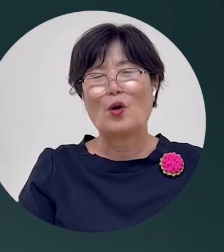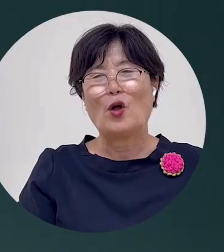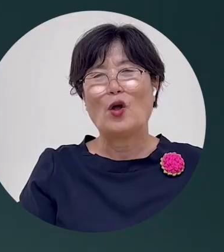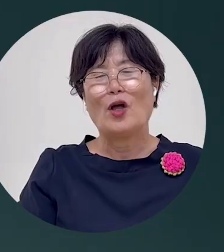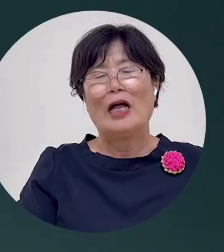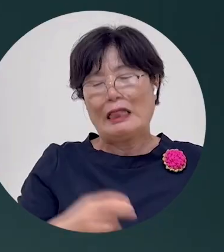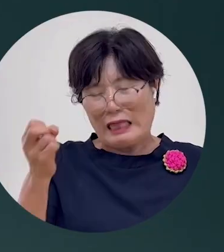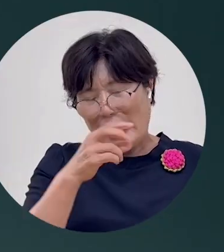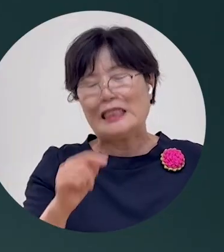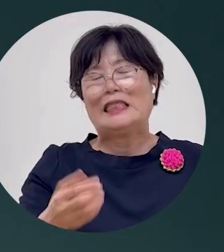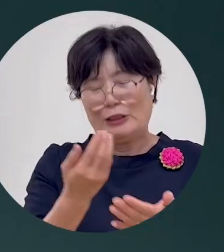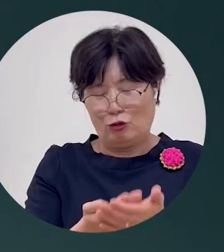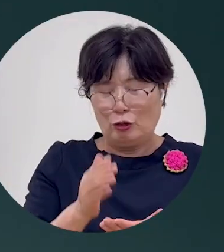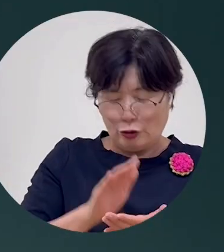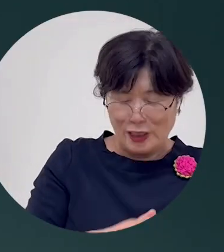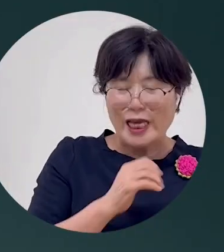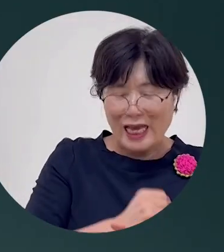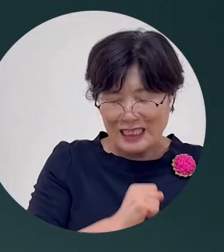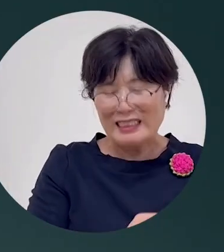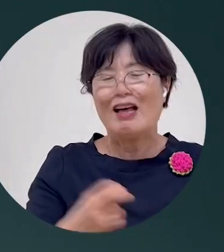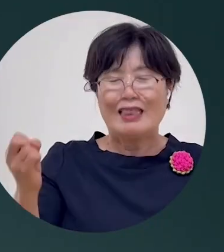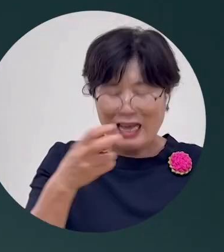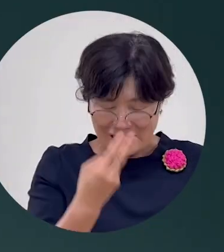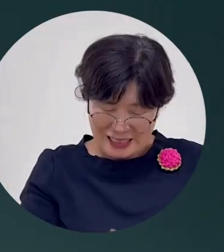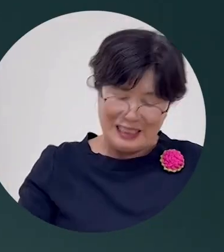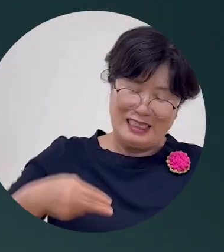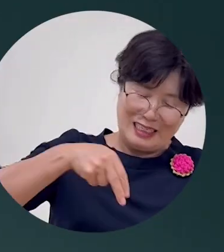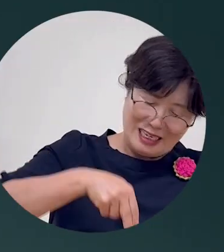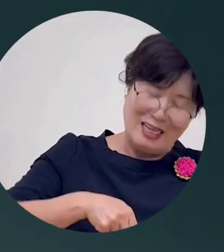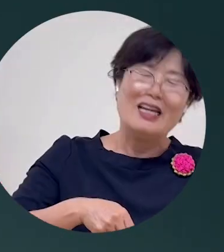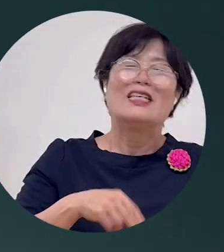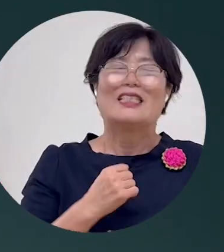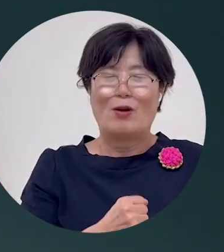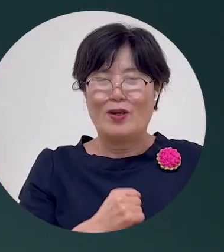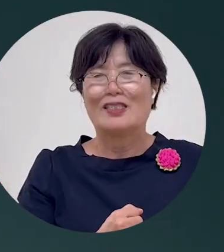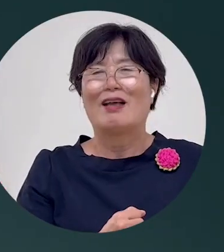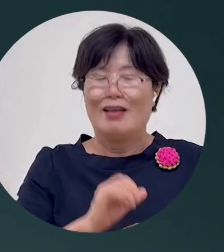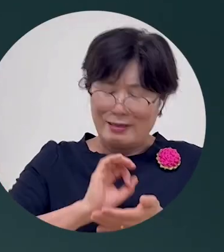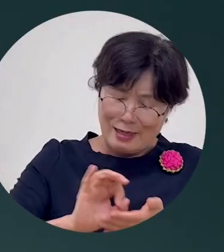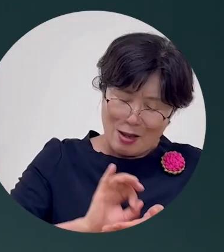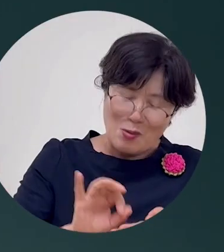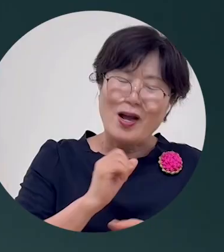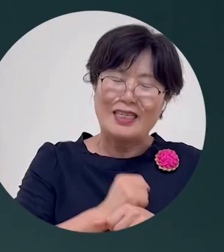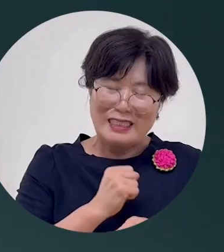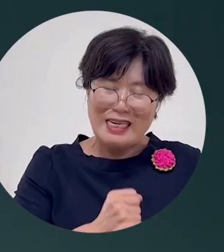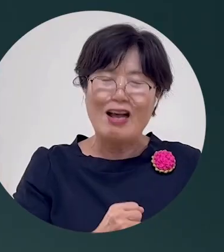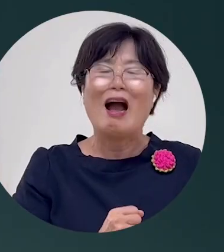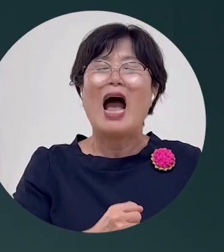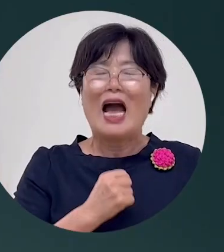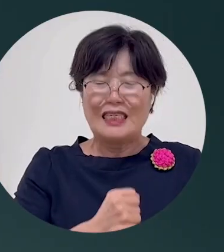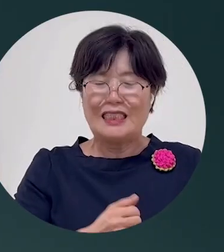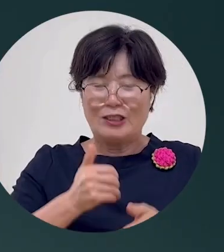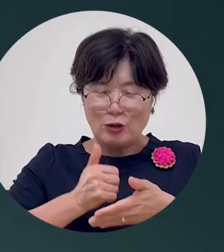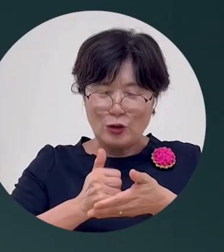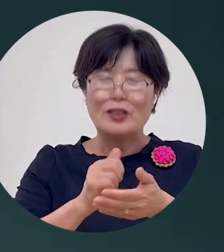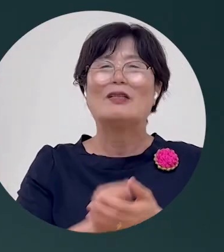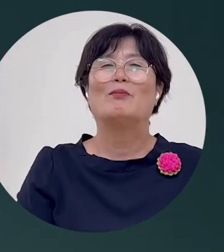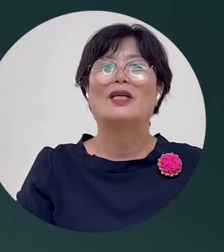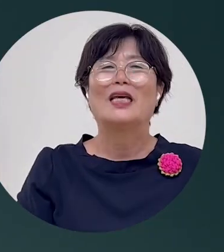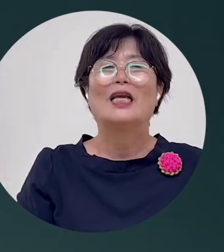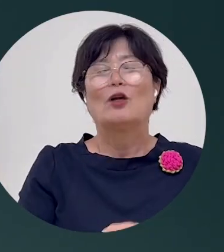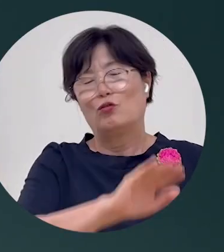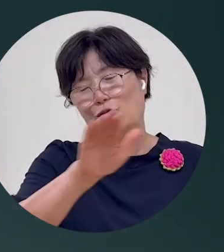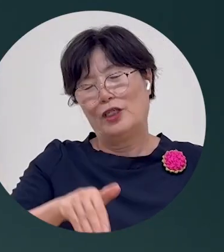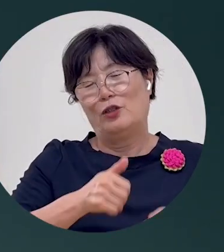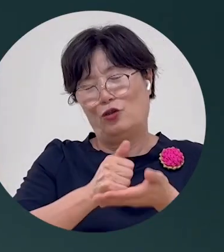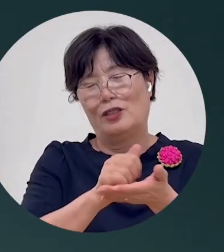다시 고쳐가지고 다시 이렇게 세워져가지고 사용하시려고 하시는 분이 우리 주님이시죠. 그분이 불꽃 같은 눈동자로